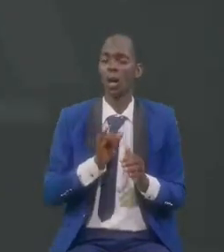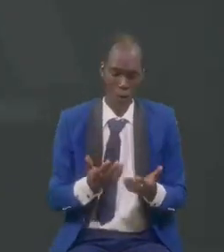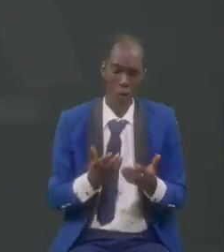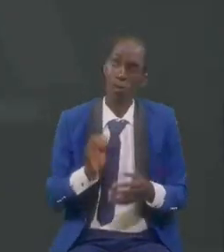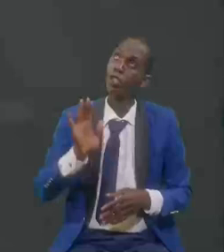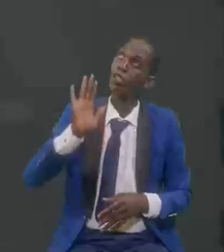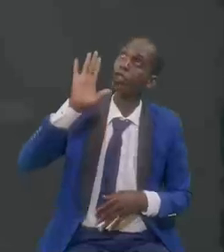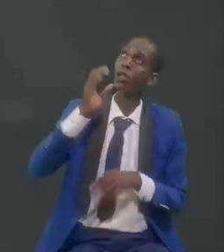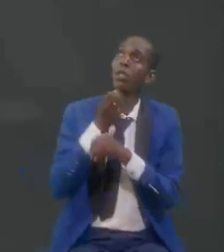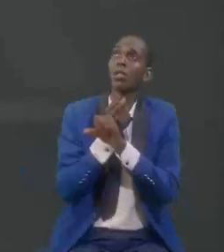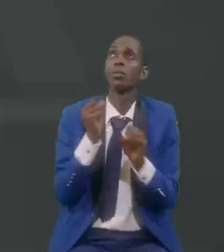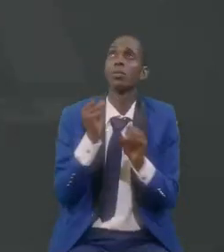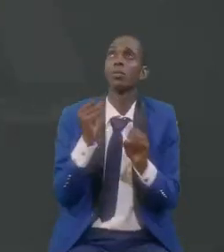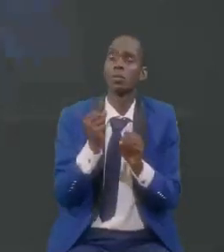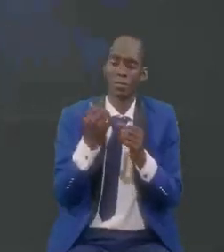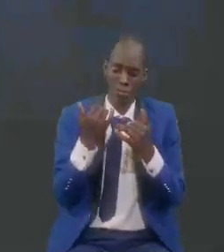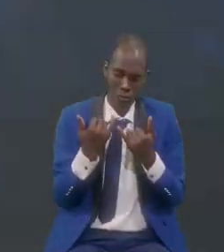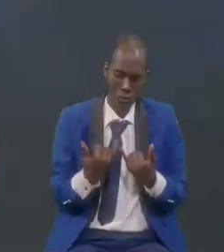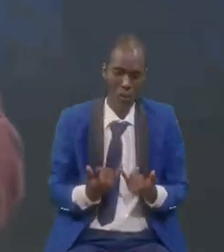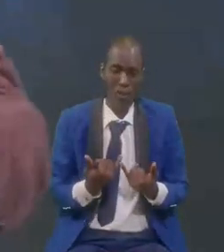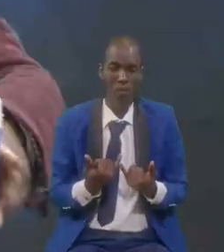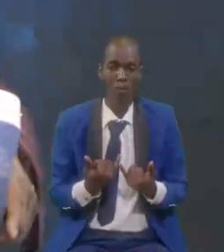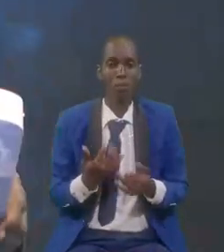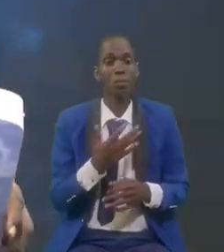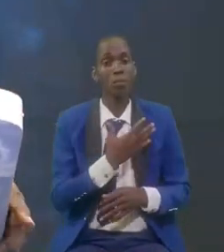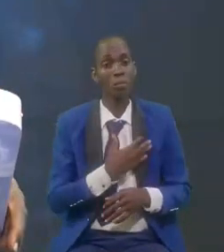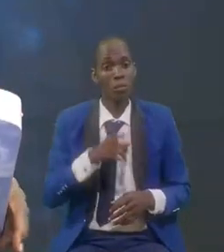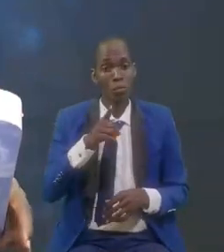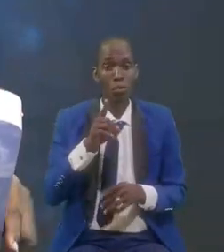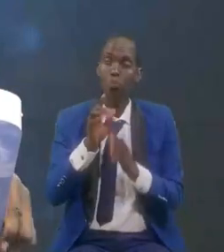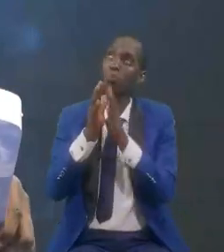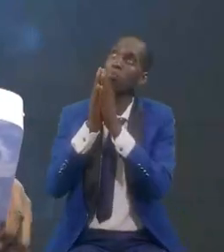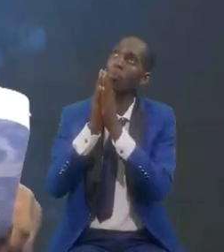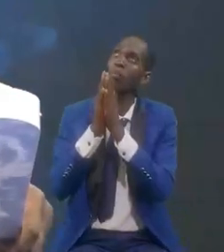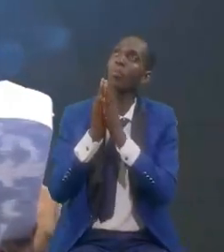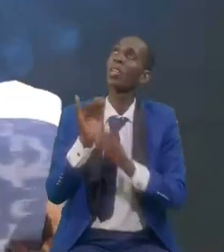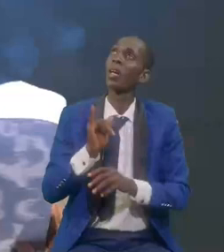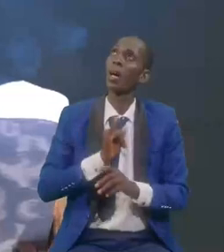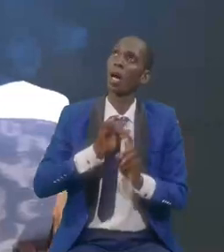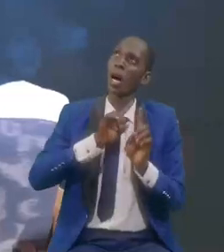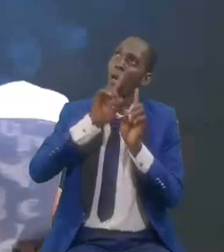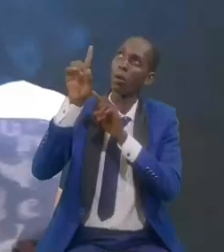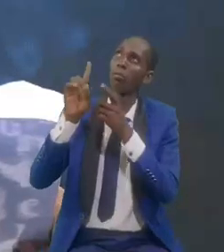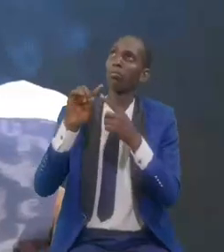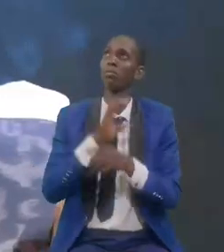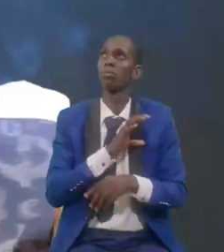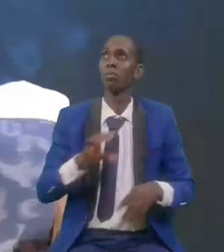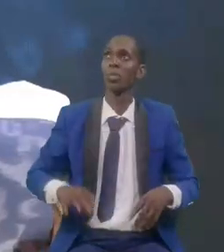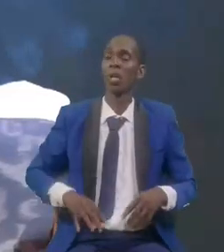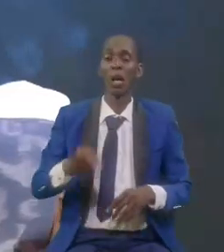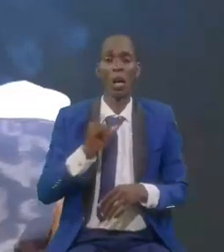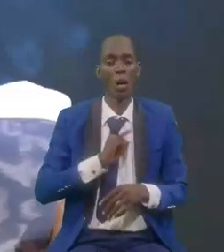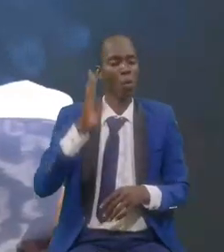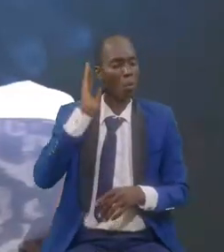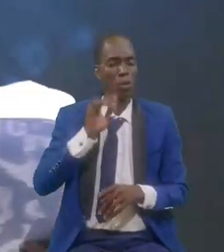salut maintenant même. Et dites-lui, je viens à Christ, je ne vais